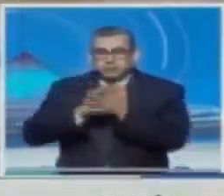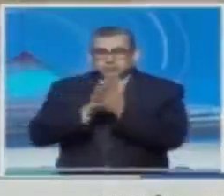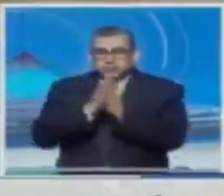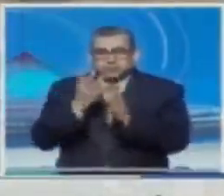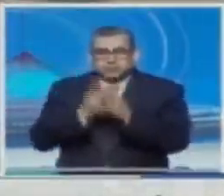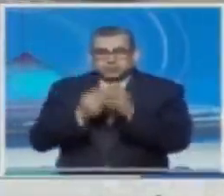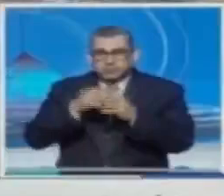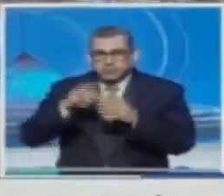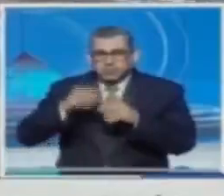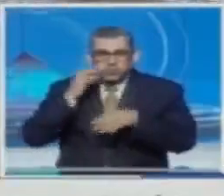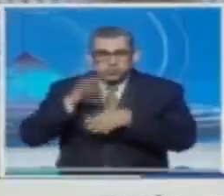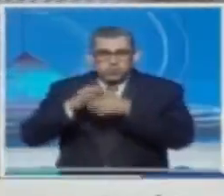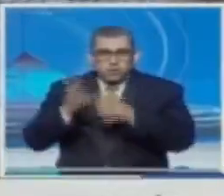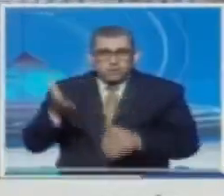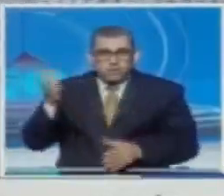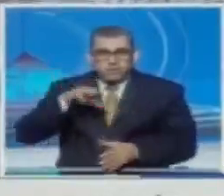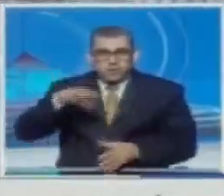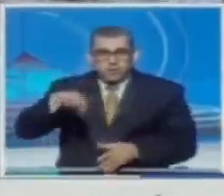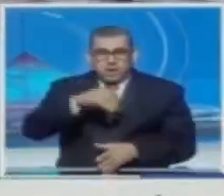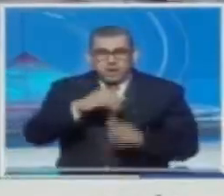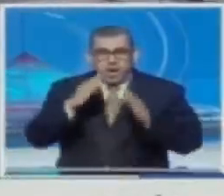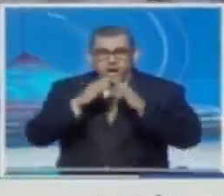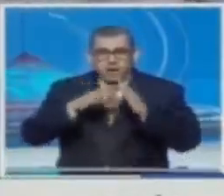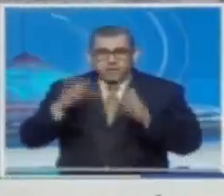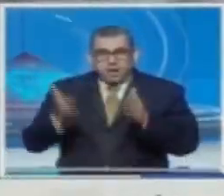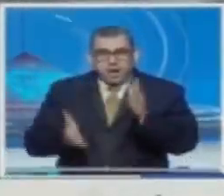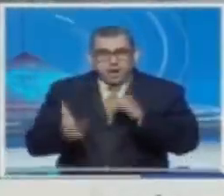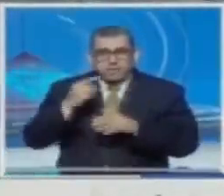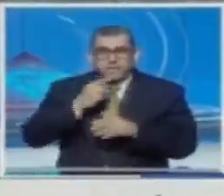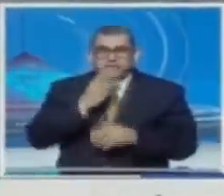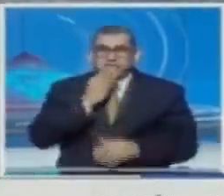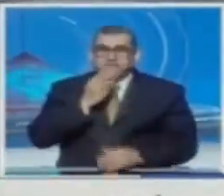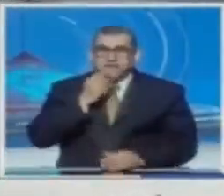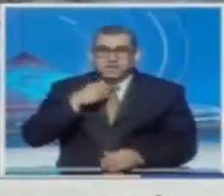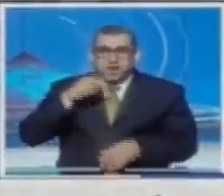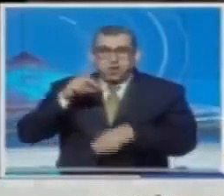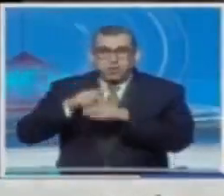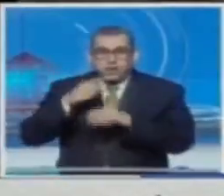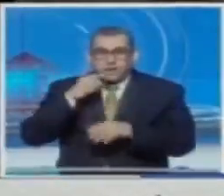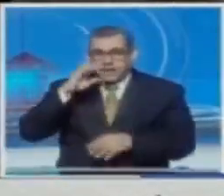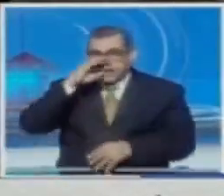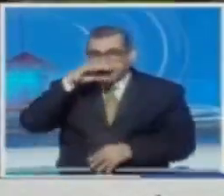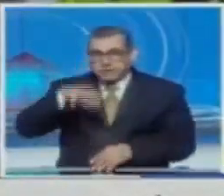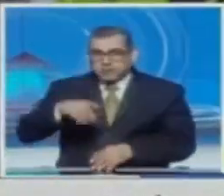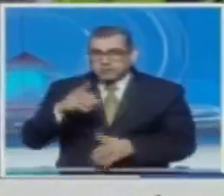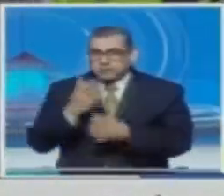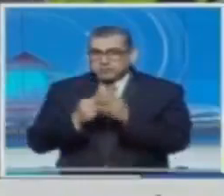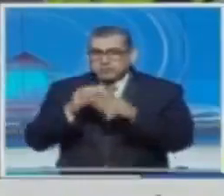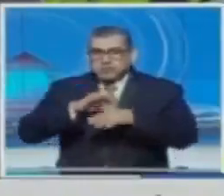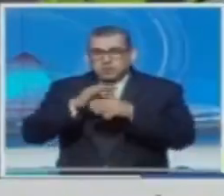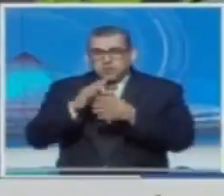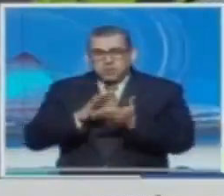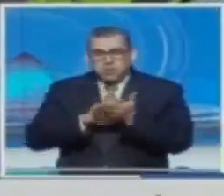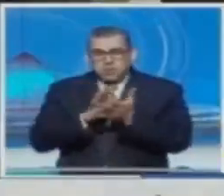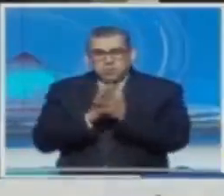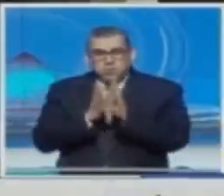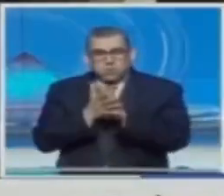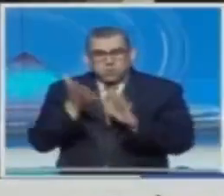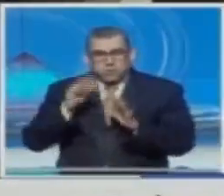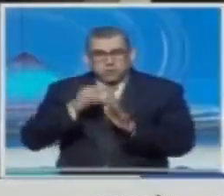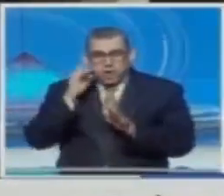السكانية العالية في أحياء الهرم وفيصل والعمرانية والجيزة، المناطق التي تتطلب مهارة